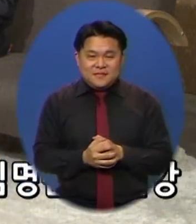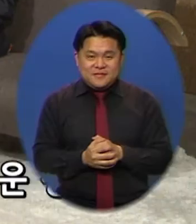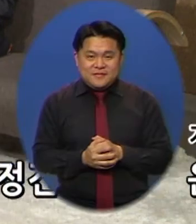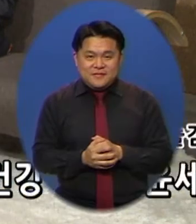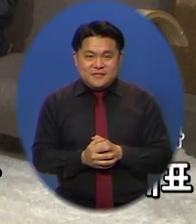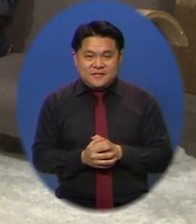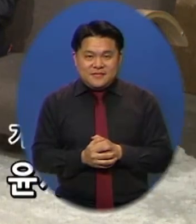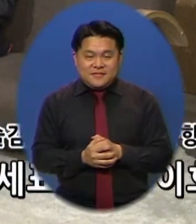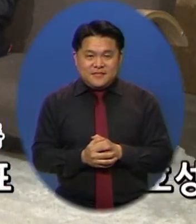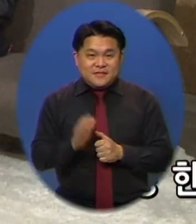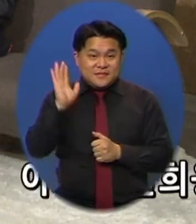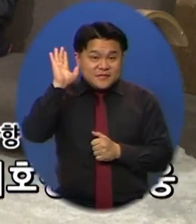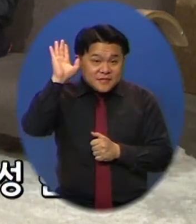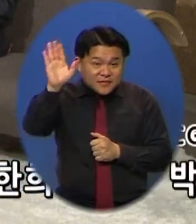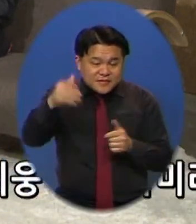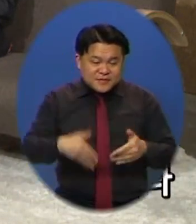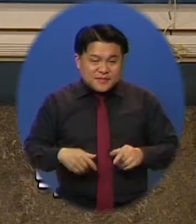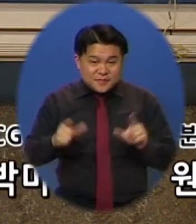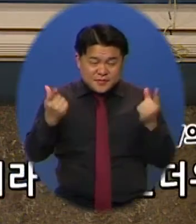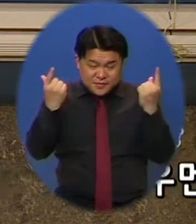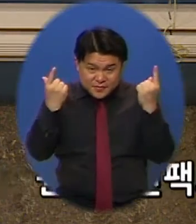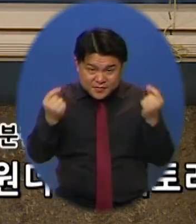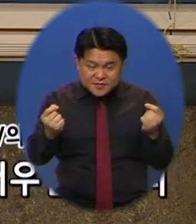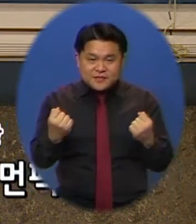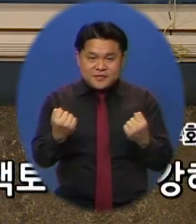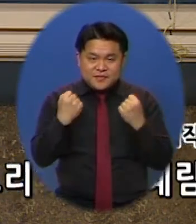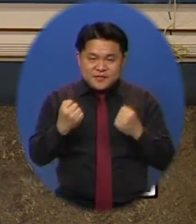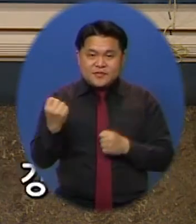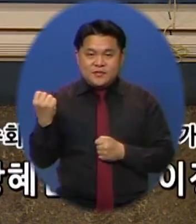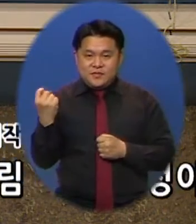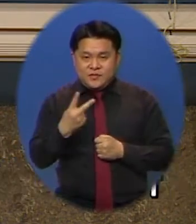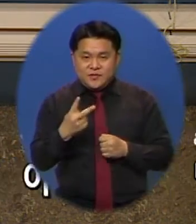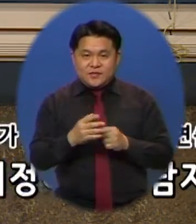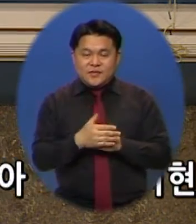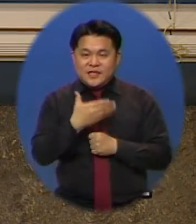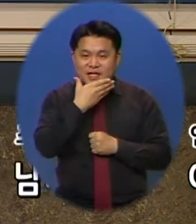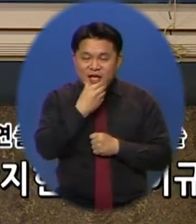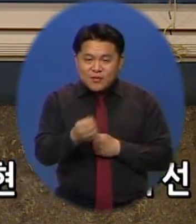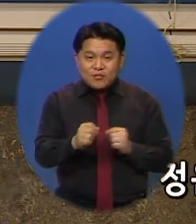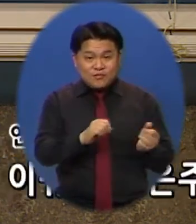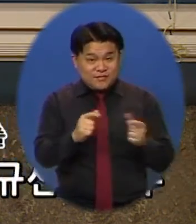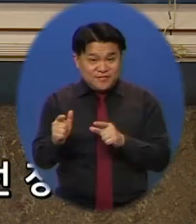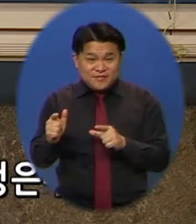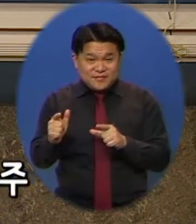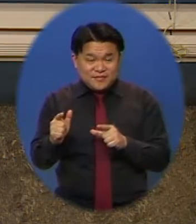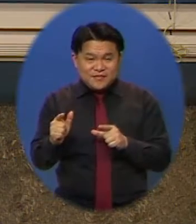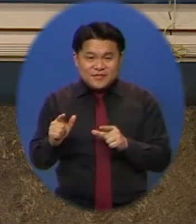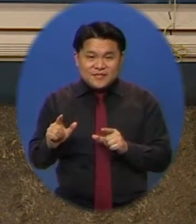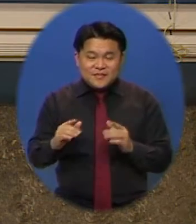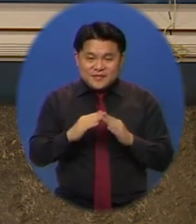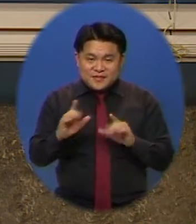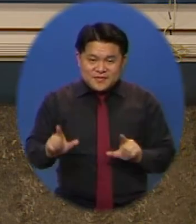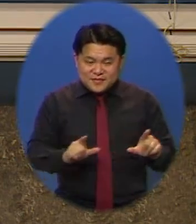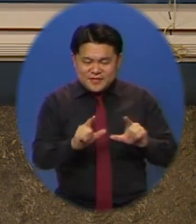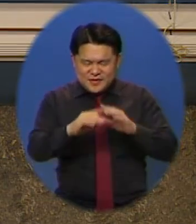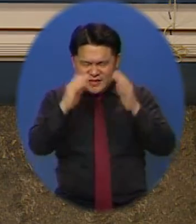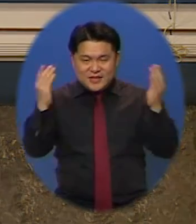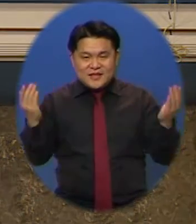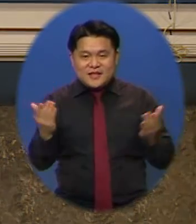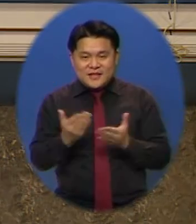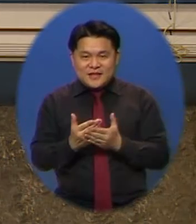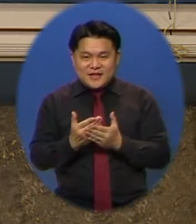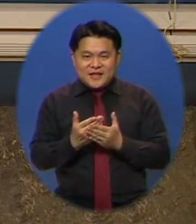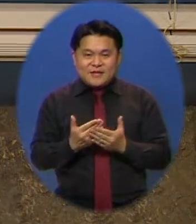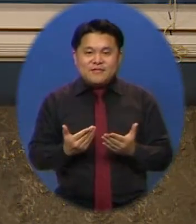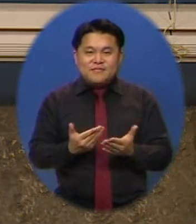않았습니다. 머지않아 다가올 봄처럼 건강이면 건강, 그리고 행복이면 행복, 살림이면 살림이 모두